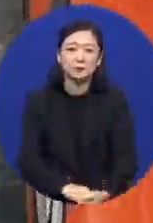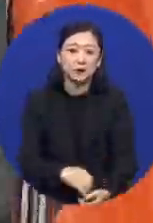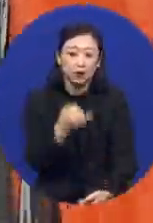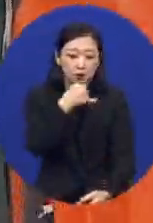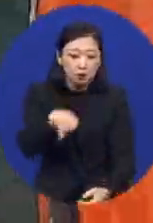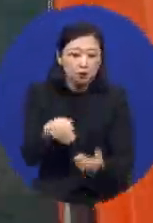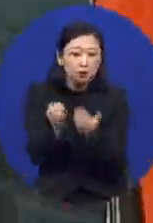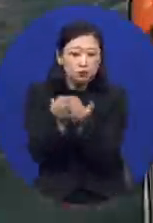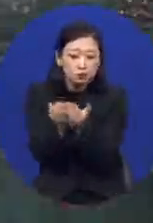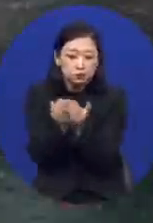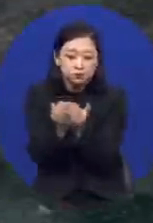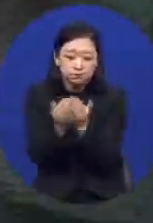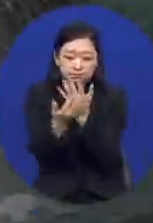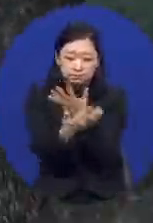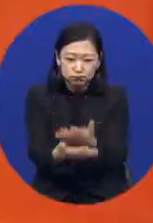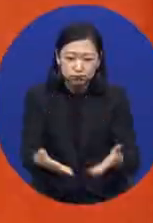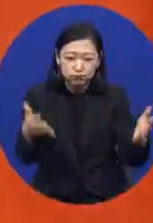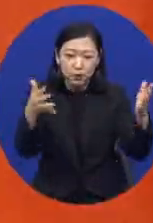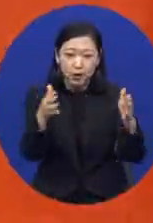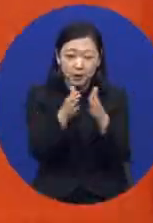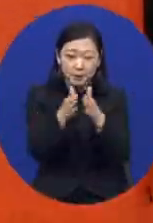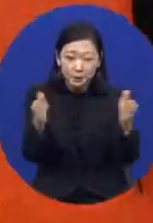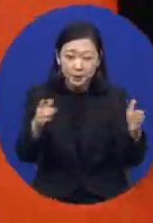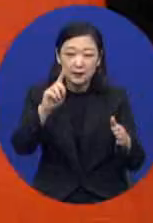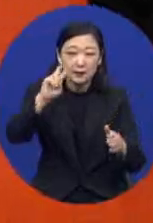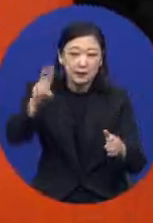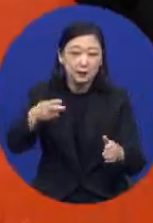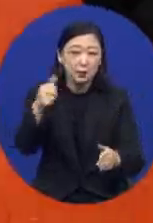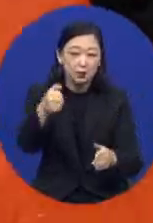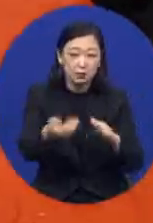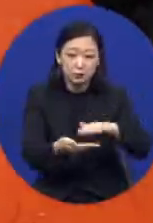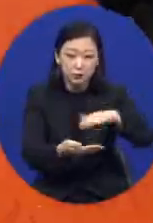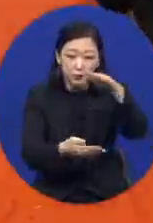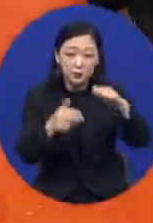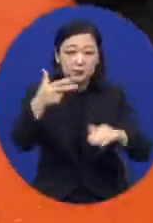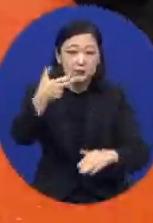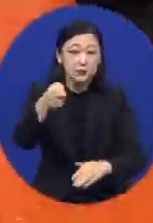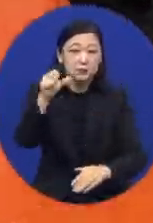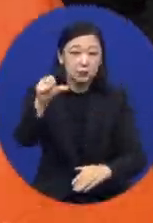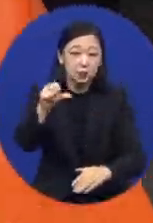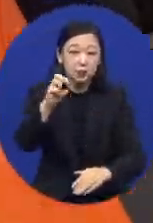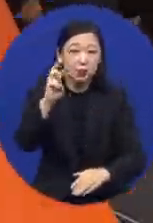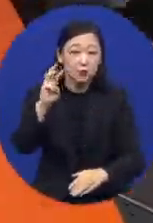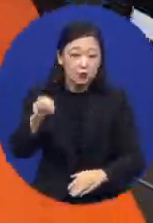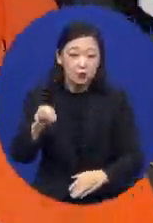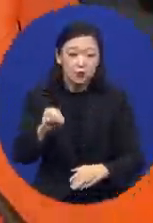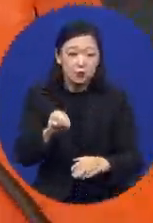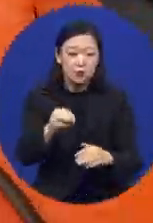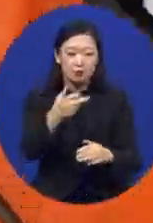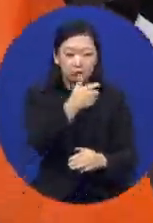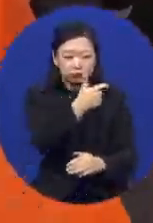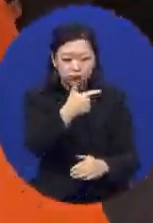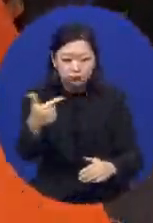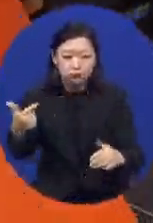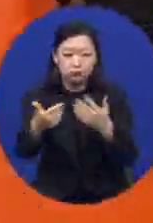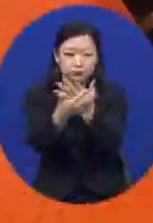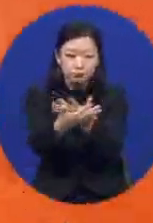중국 어선들이 쳐놓은 길이 250m, 높이 75m의 초대형 그물인